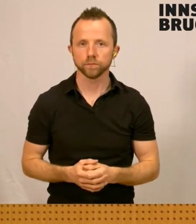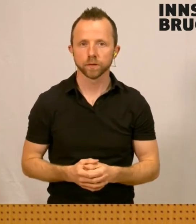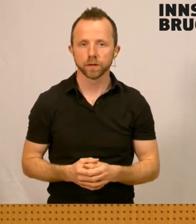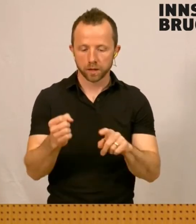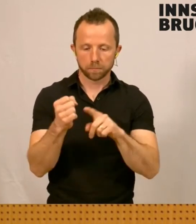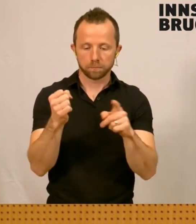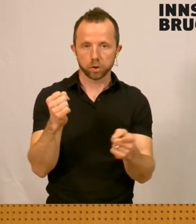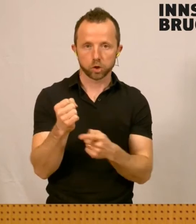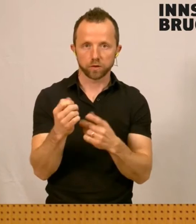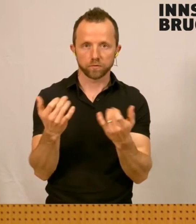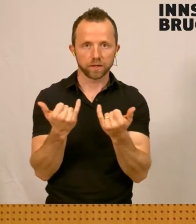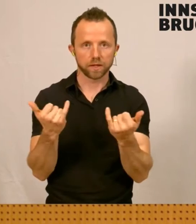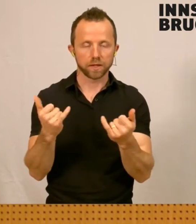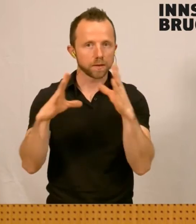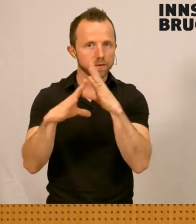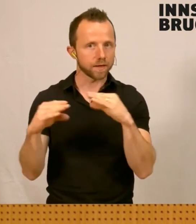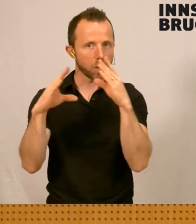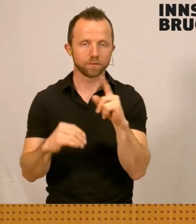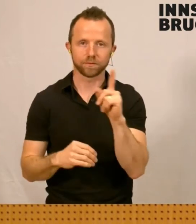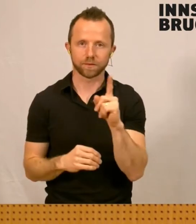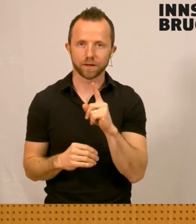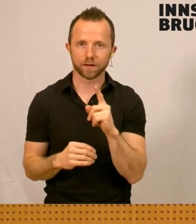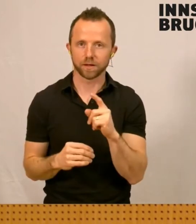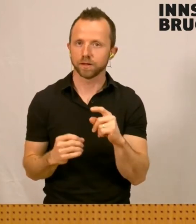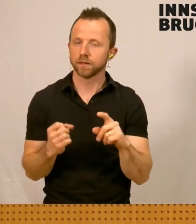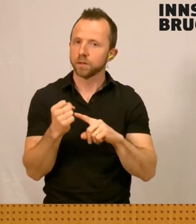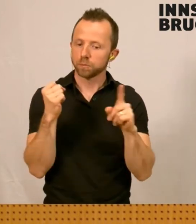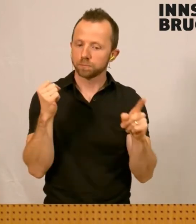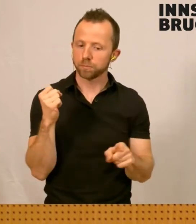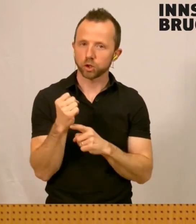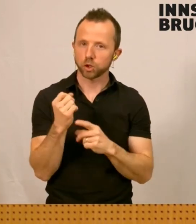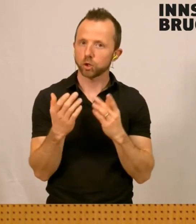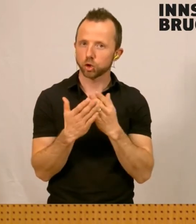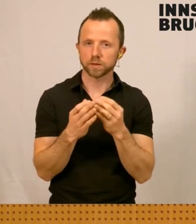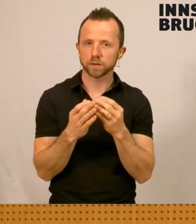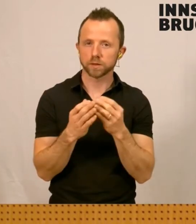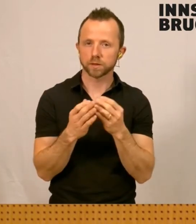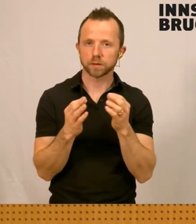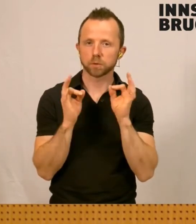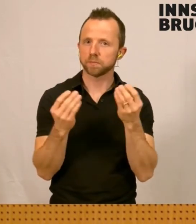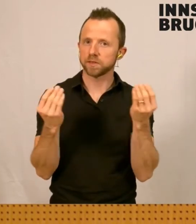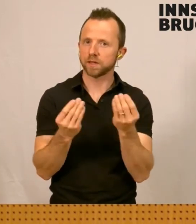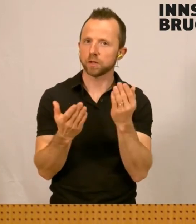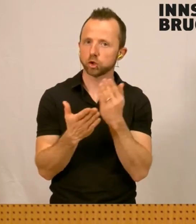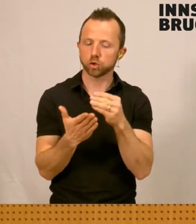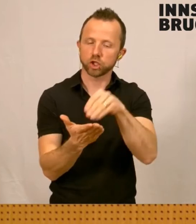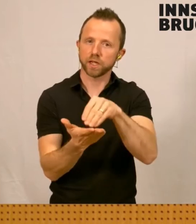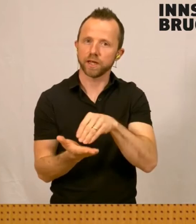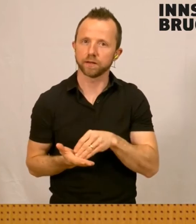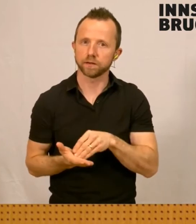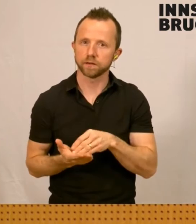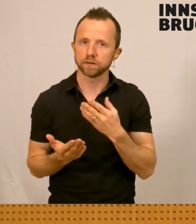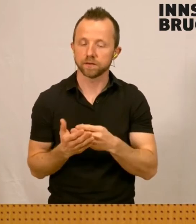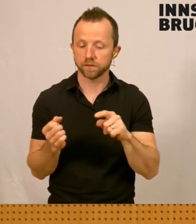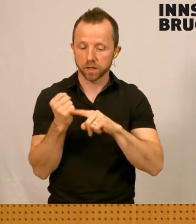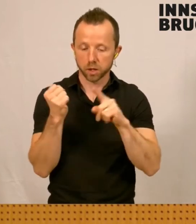keine Magie. Ein Budget ist zum größten Teil vorgegeben. Eine Budgeterstellung für